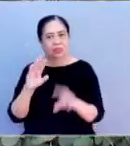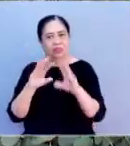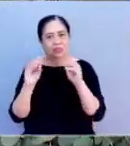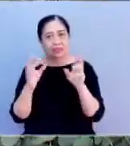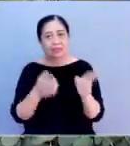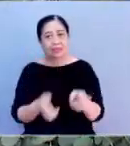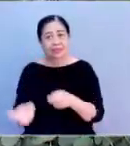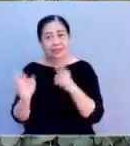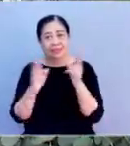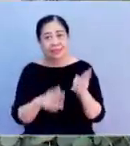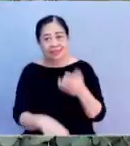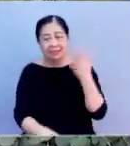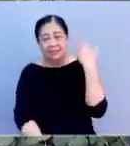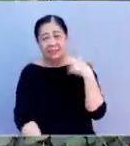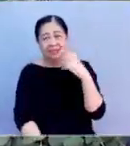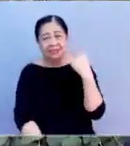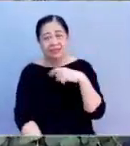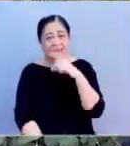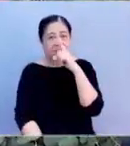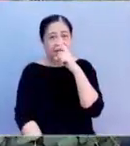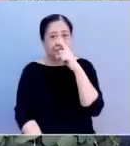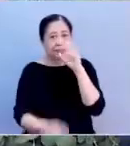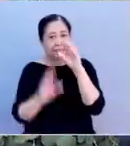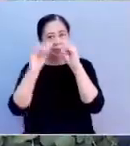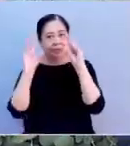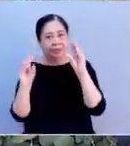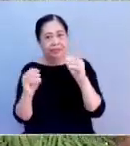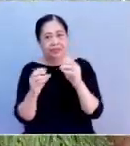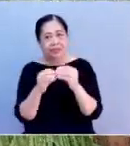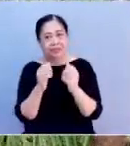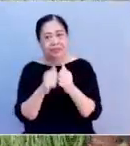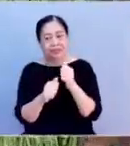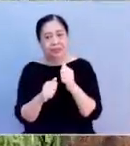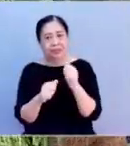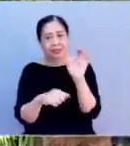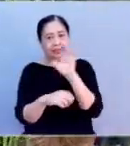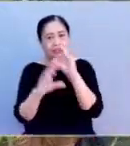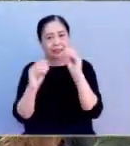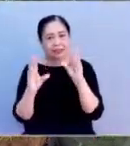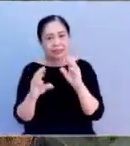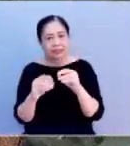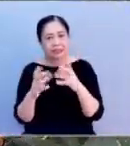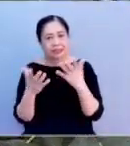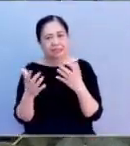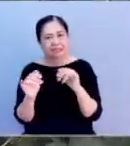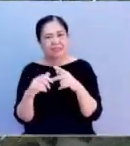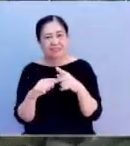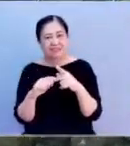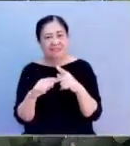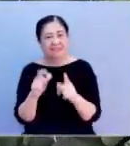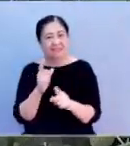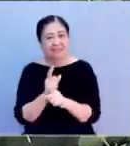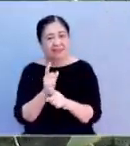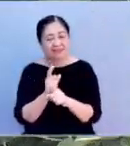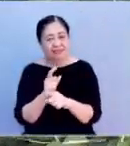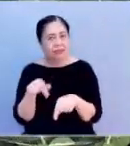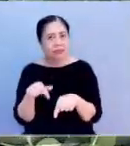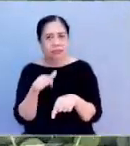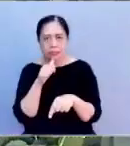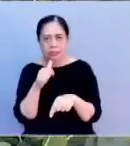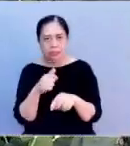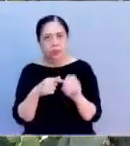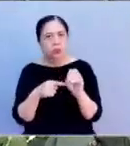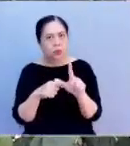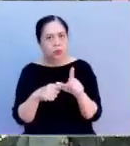recycle nung mga gamit natin dati. So kadalasan, di ba, yung mga Christmas trees, kung ano yung Christmas tree mo, sabay yung plastic, di ba, ginagamit. Ito hindi, tunay at